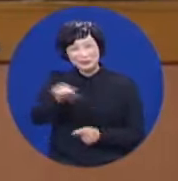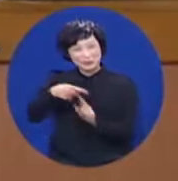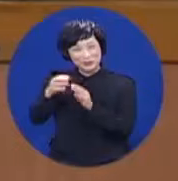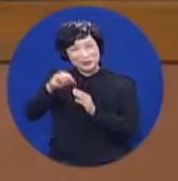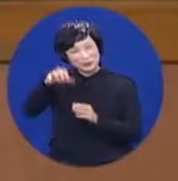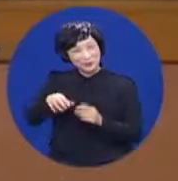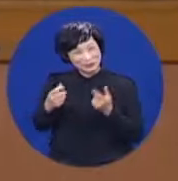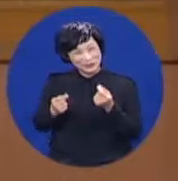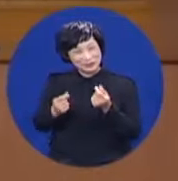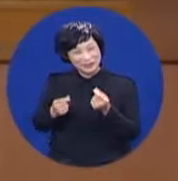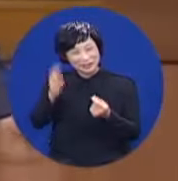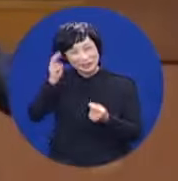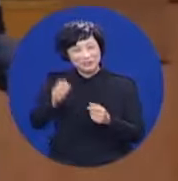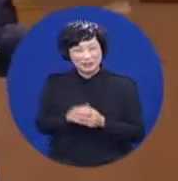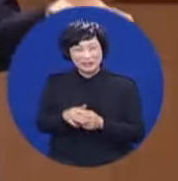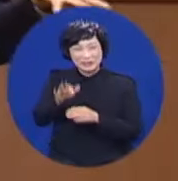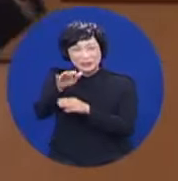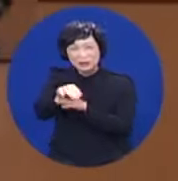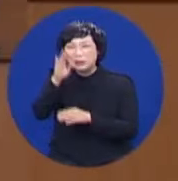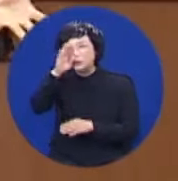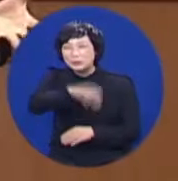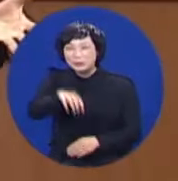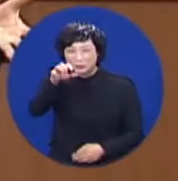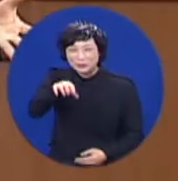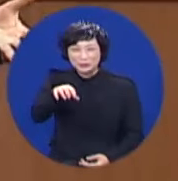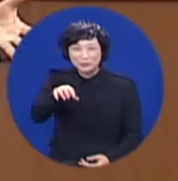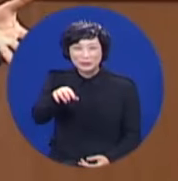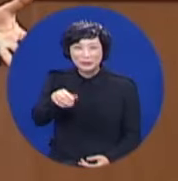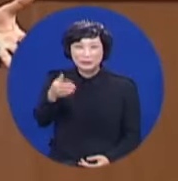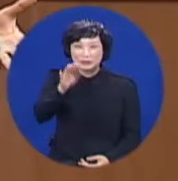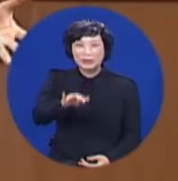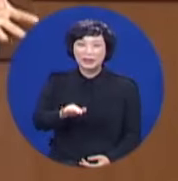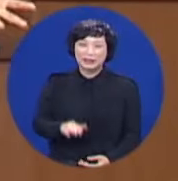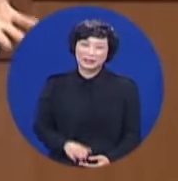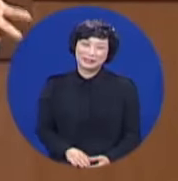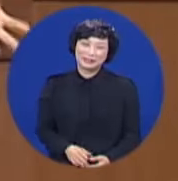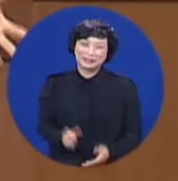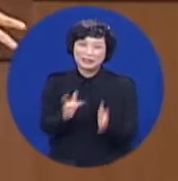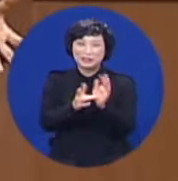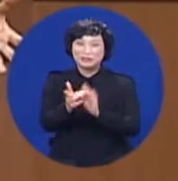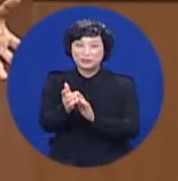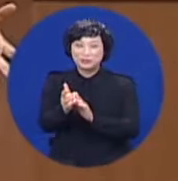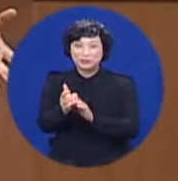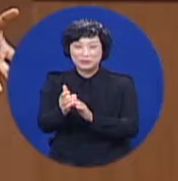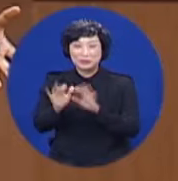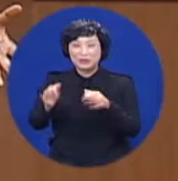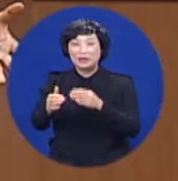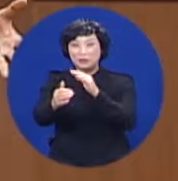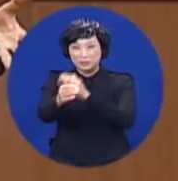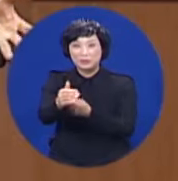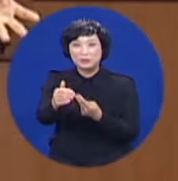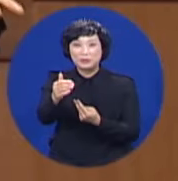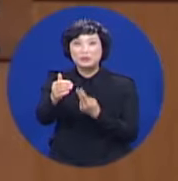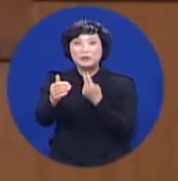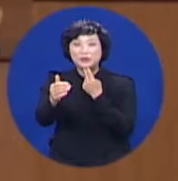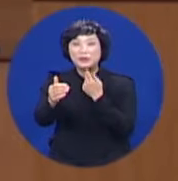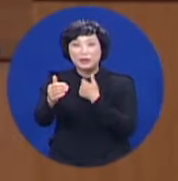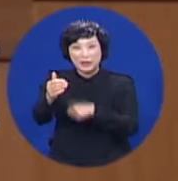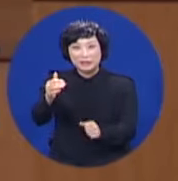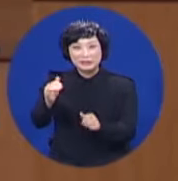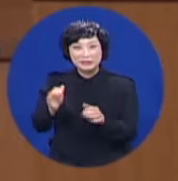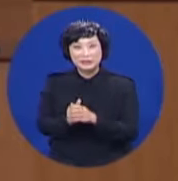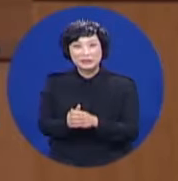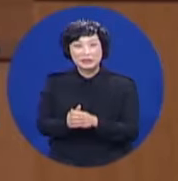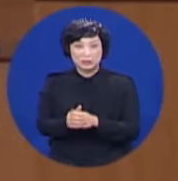저 종동네에도 아니 목수의 아들 요셉이 호적에도